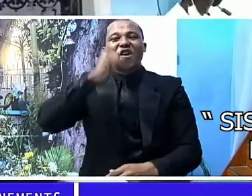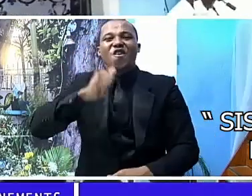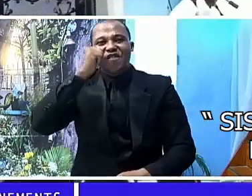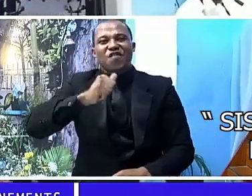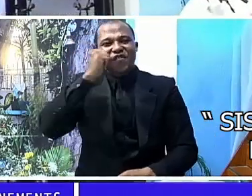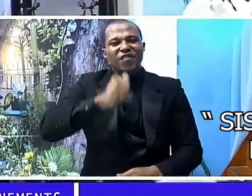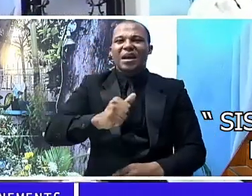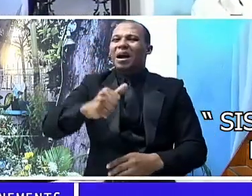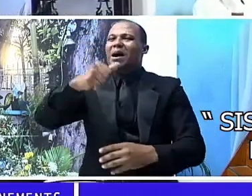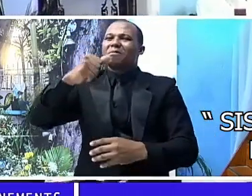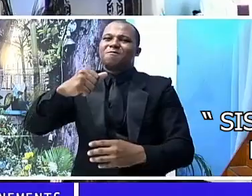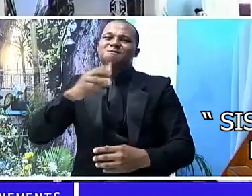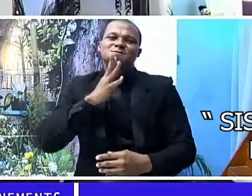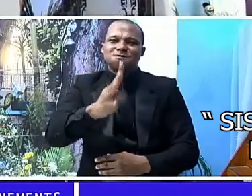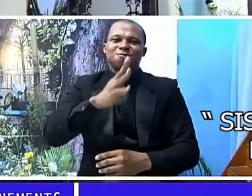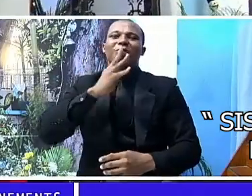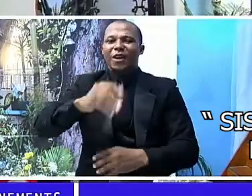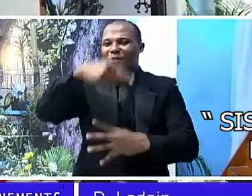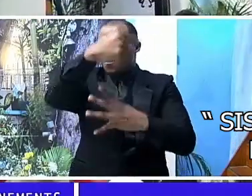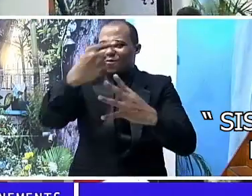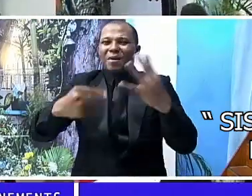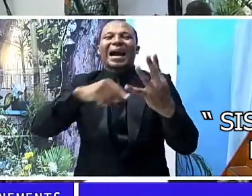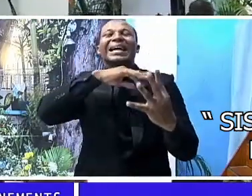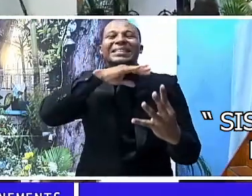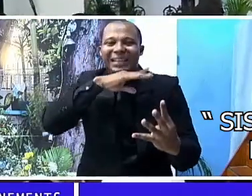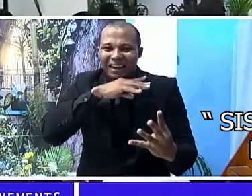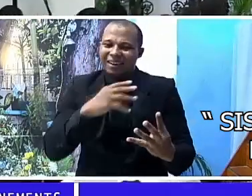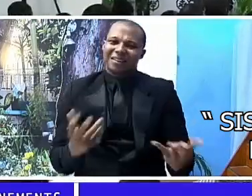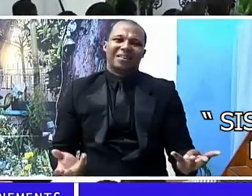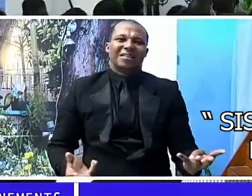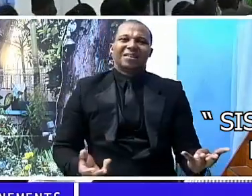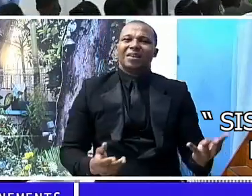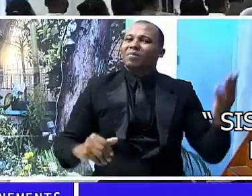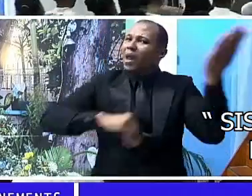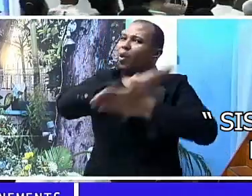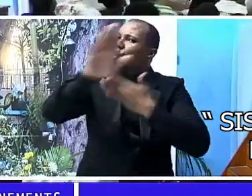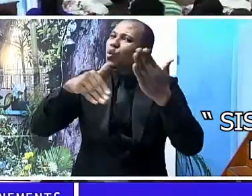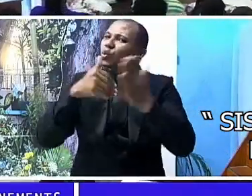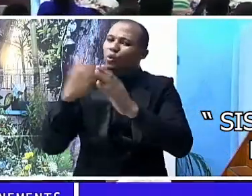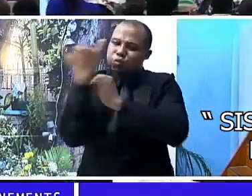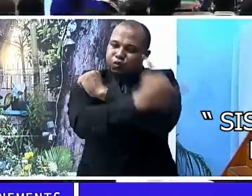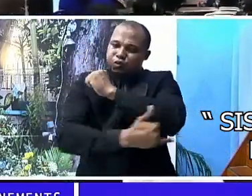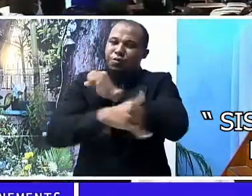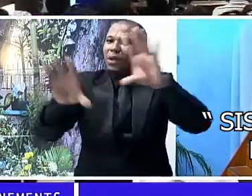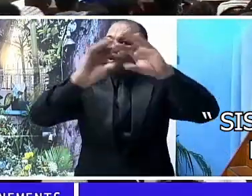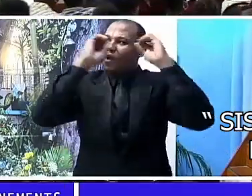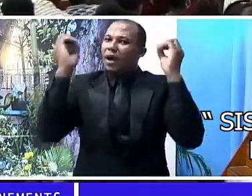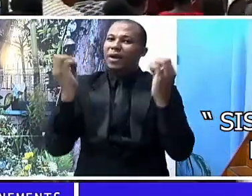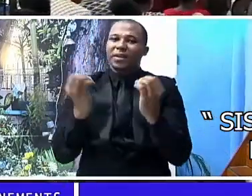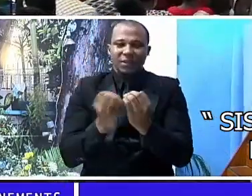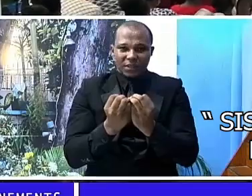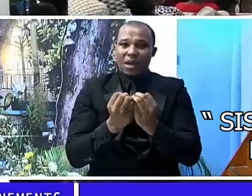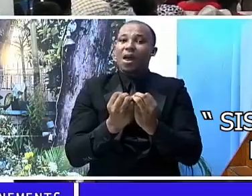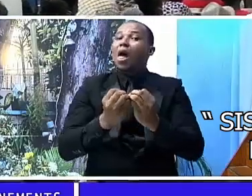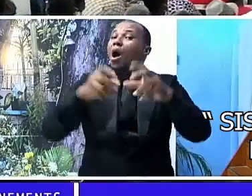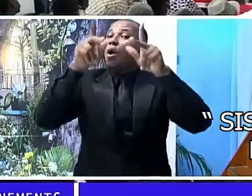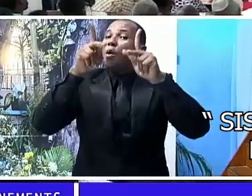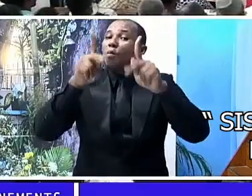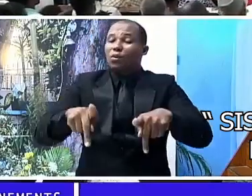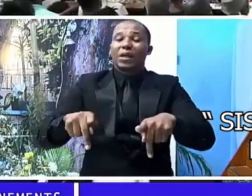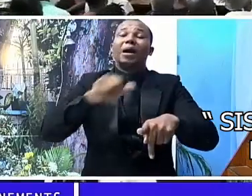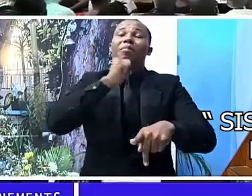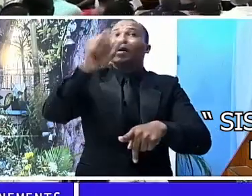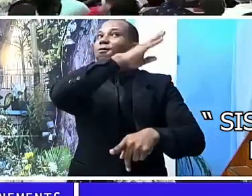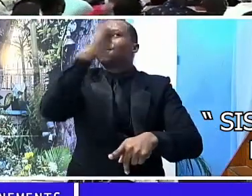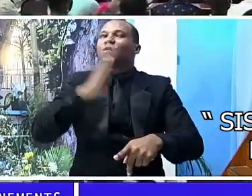bagay sale li fait comme si de rien n'était. Non, dans tout pays organisé, yon moun ki fait ça ou pa jaman yé en